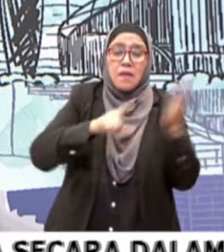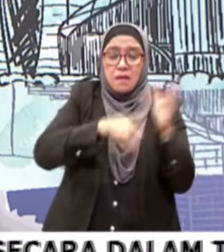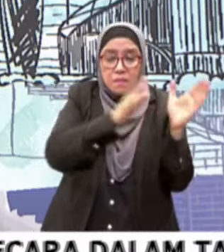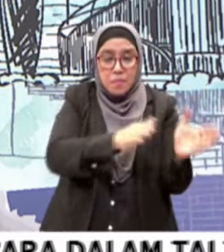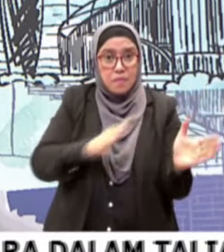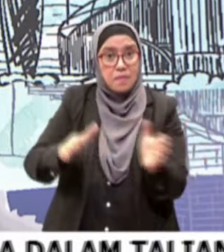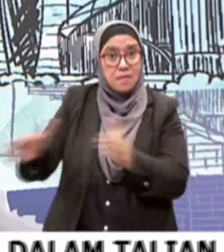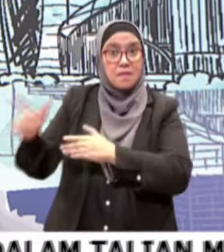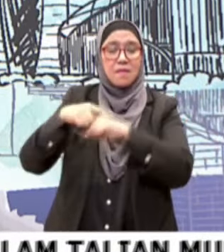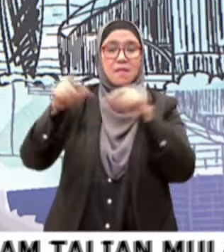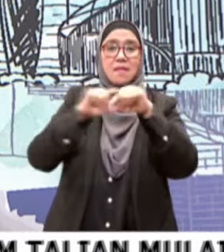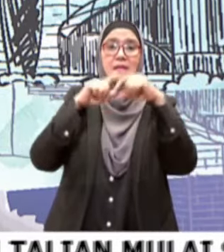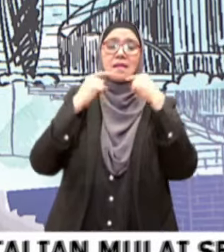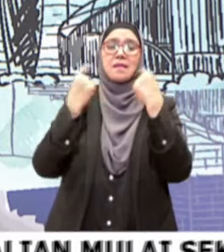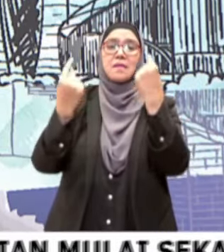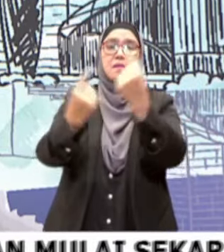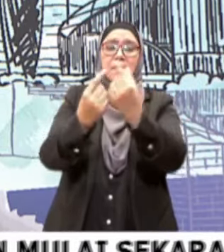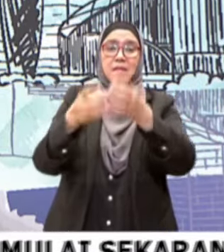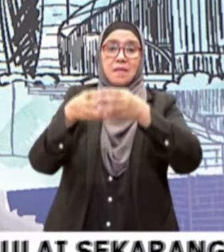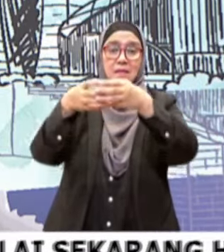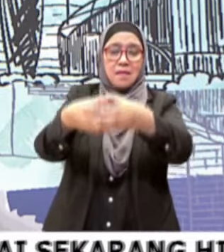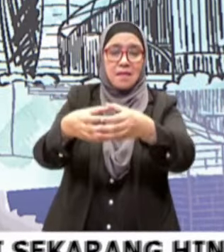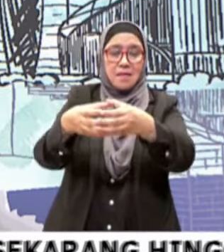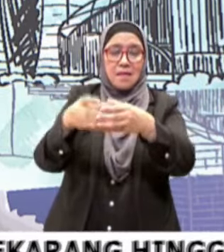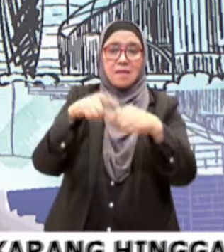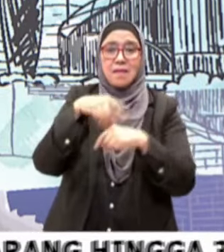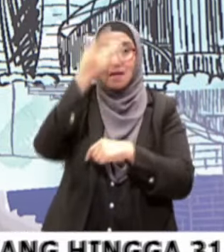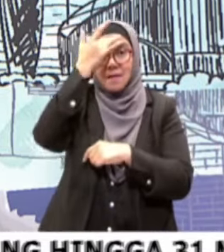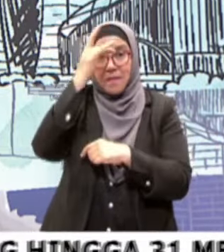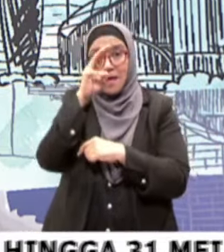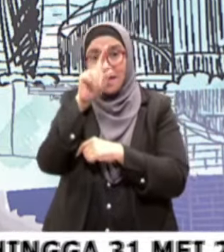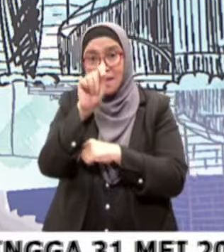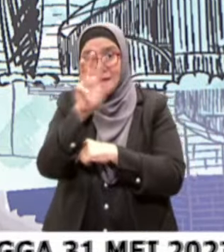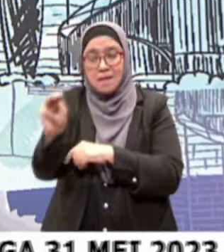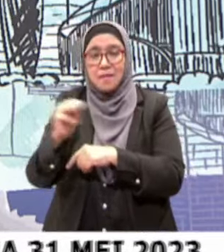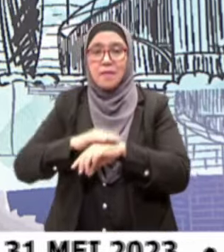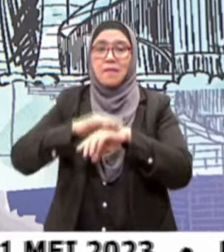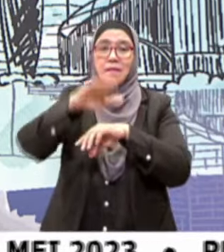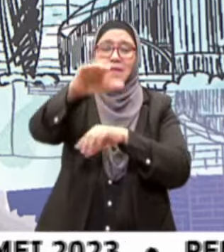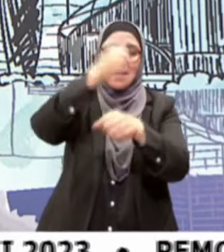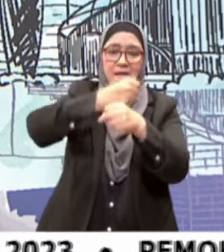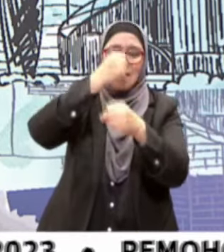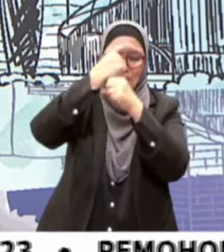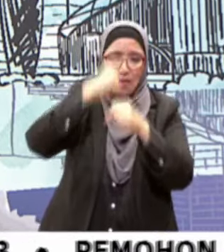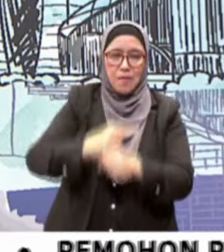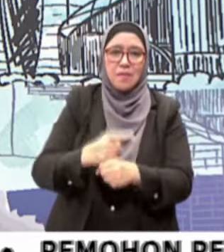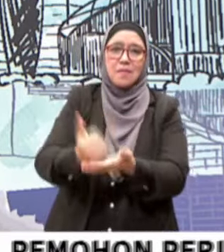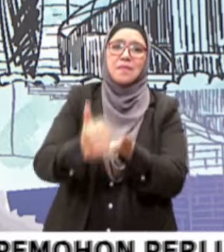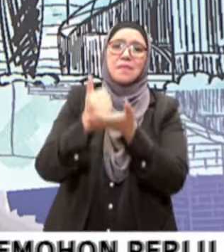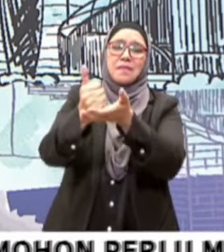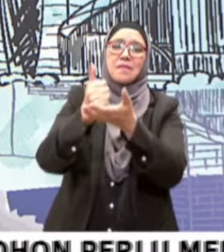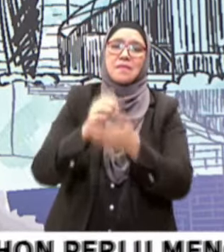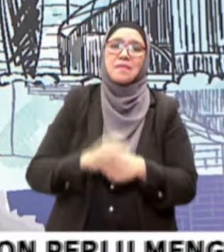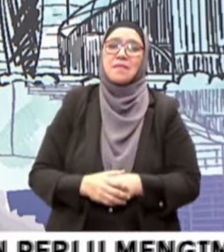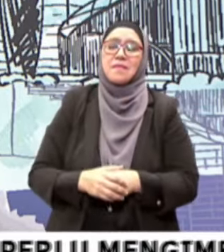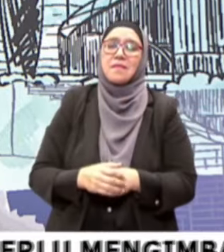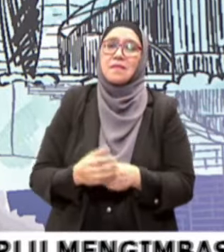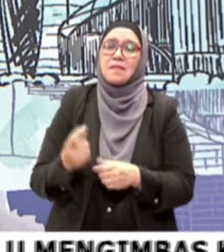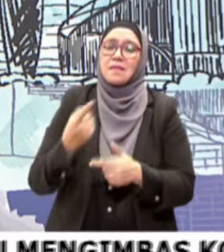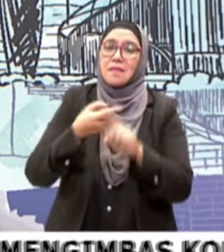yang ditugaskan di kawasan bencana dan soal dan berikutnya daripada ahli pali mentawaw menyatakan Apakah